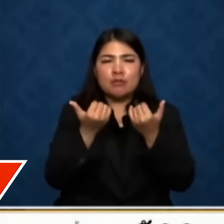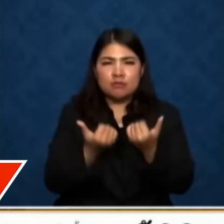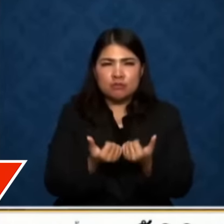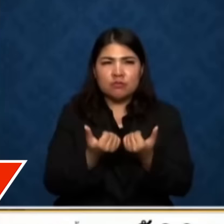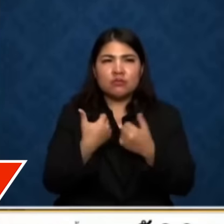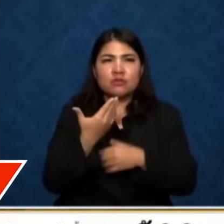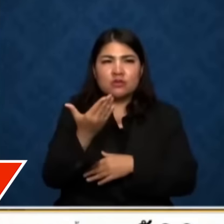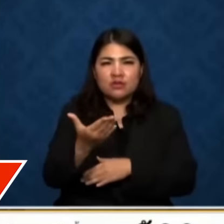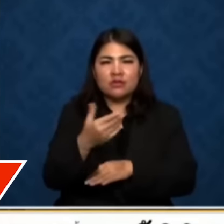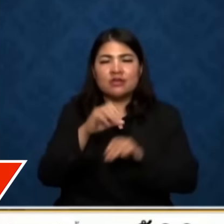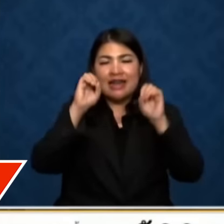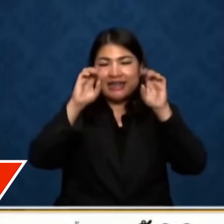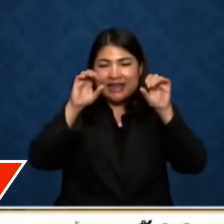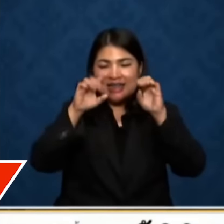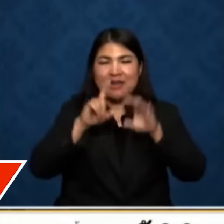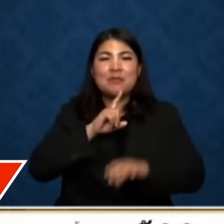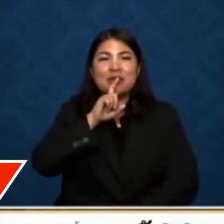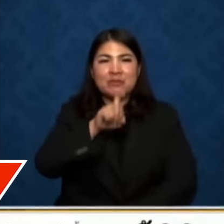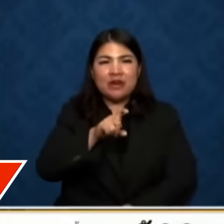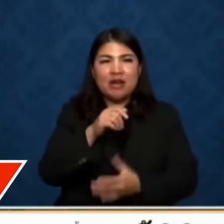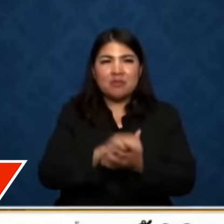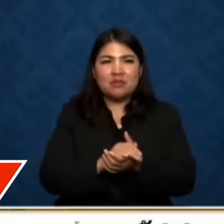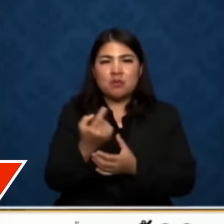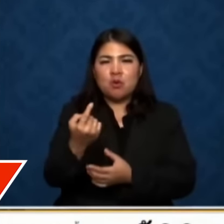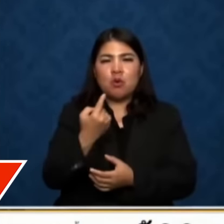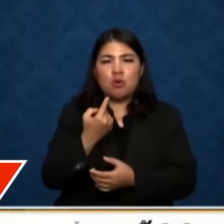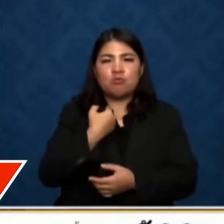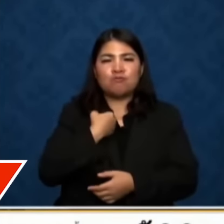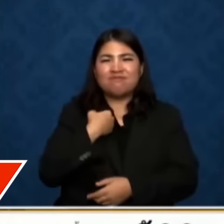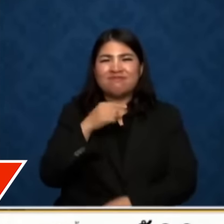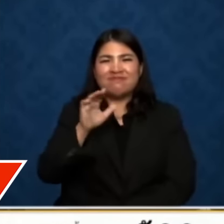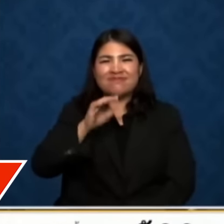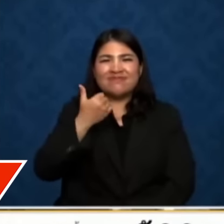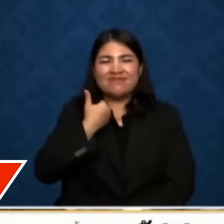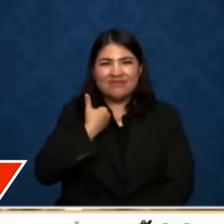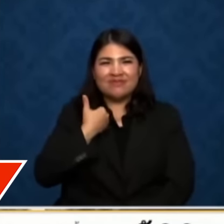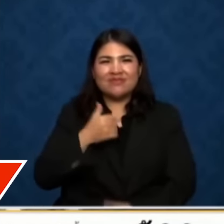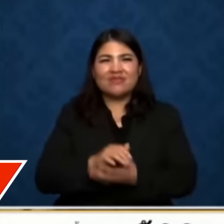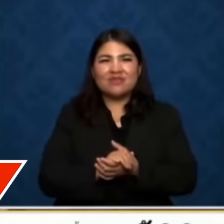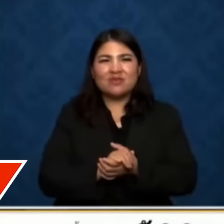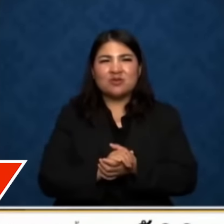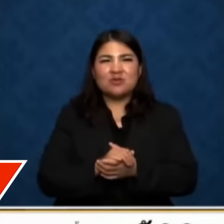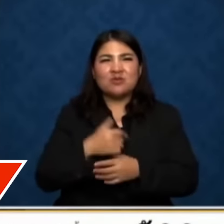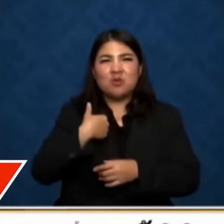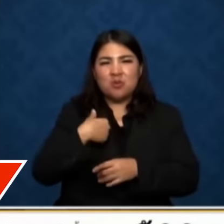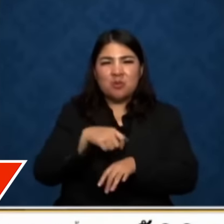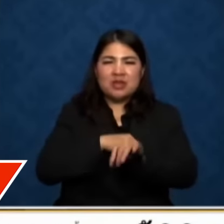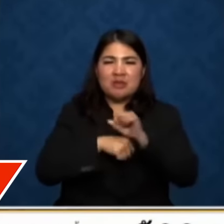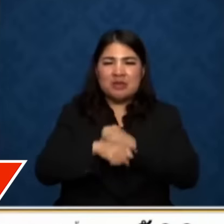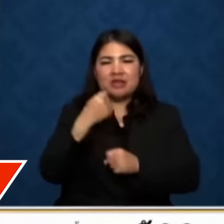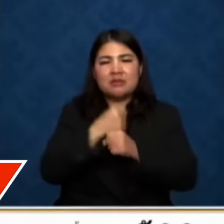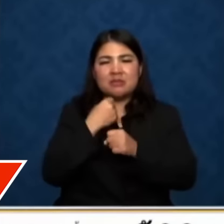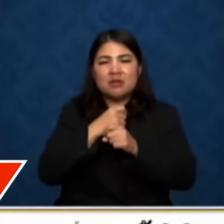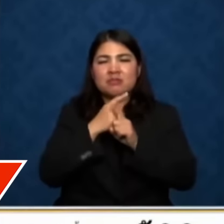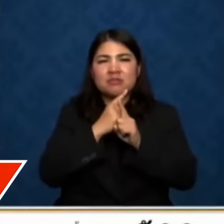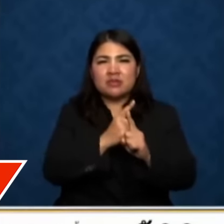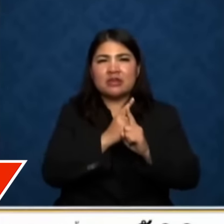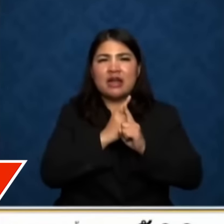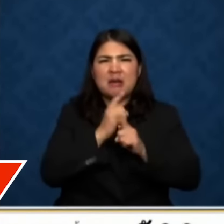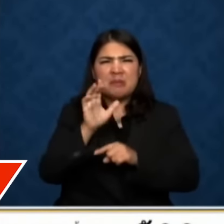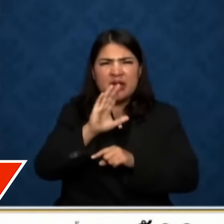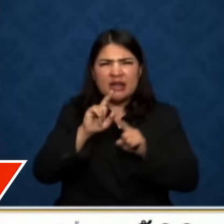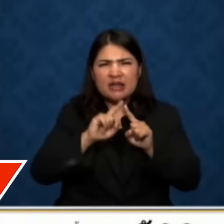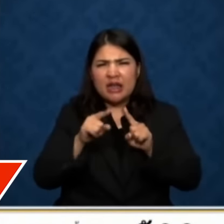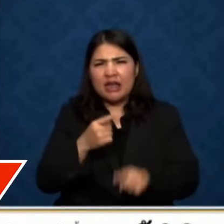จารย์ตั้งเป็นคำถามนะครับไม่ได้กล่าวหาผมซะทีเดียวว่าผมเนี่ยไม่ได้ปฏิบัติตามรัฐธรรมนูญนะครับแต่ว่าตั้งคำถามว่าเอ๊